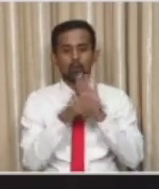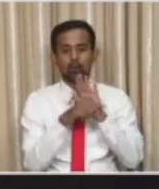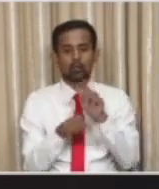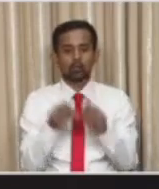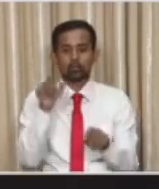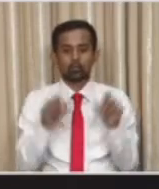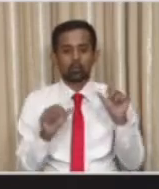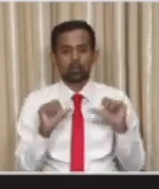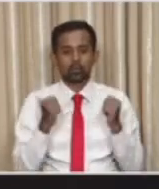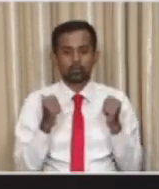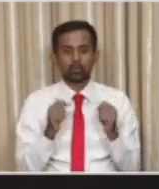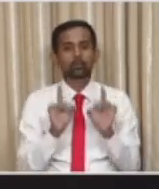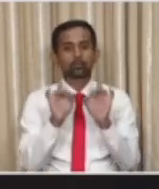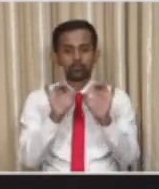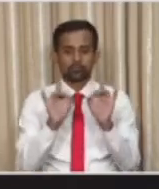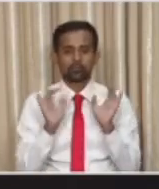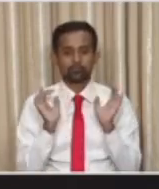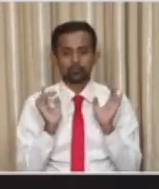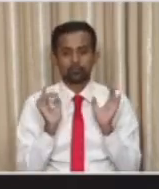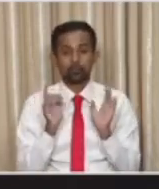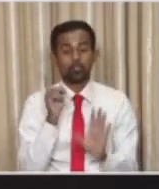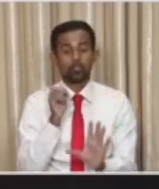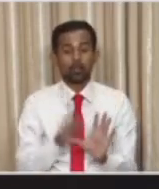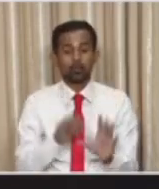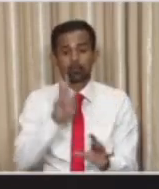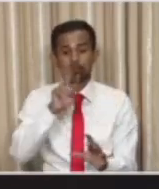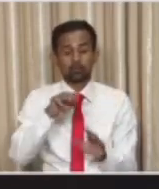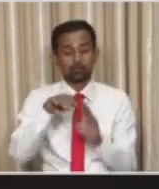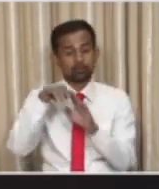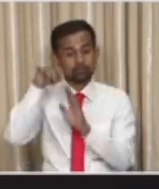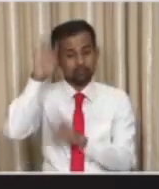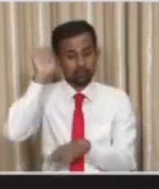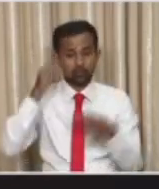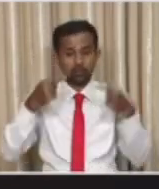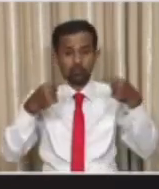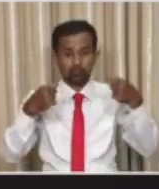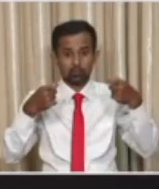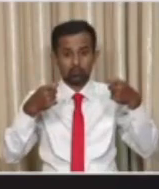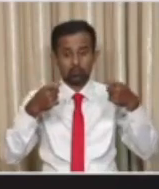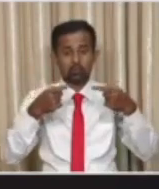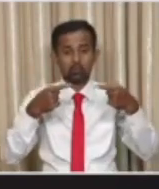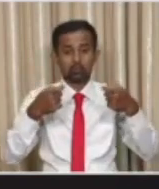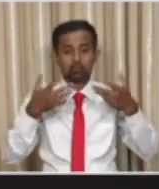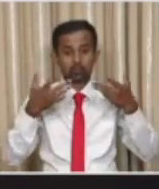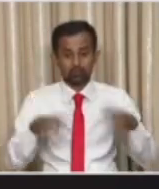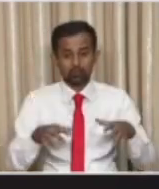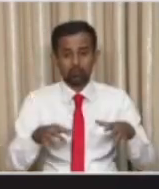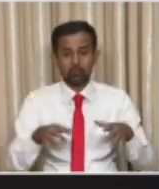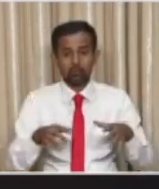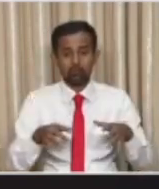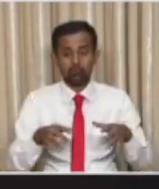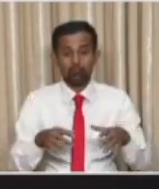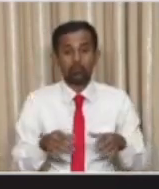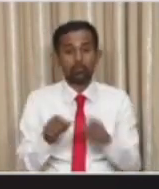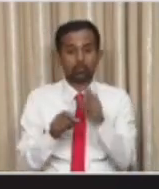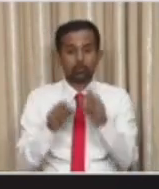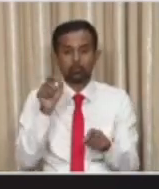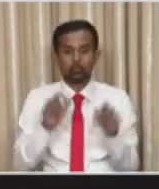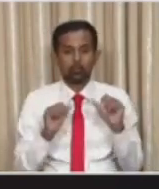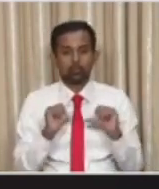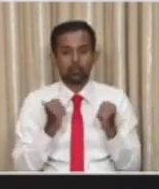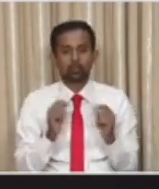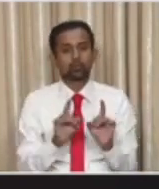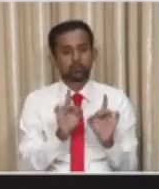ජන ජීවිතයේ විදිහමයි. අවුරුදු 30කට කලින් යුද්ධය තිබුණා. ඒ යුද්ධය අවසන් වෙලත් ඒ මිනිස්සුන්ගේ ජන